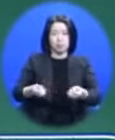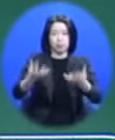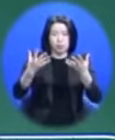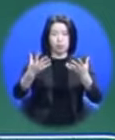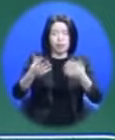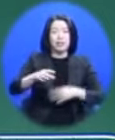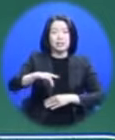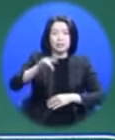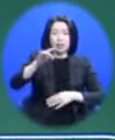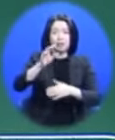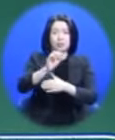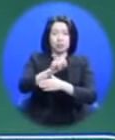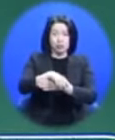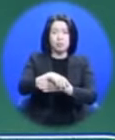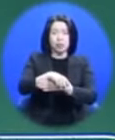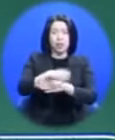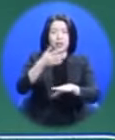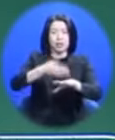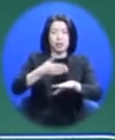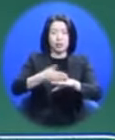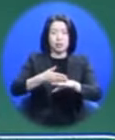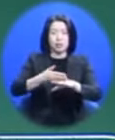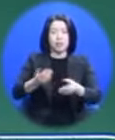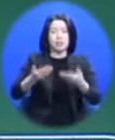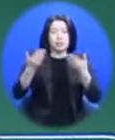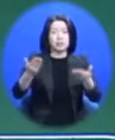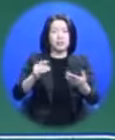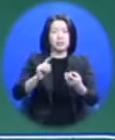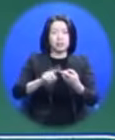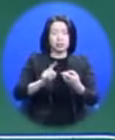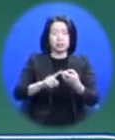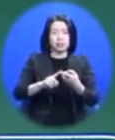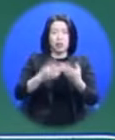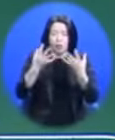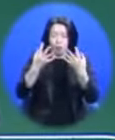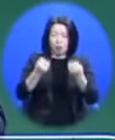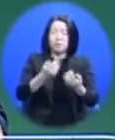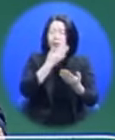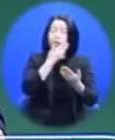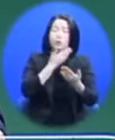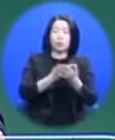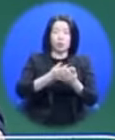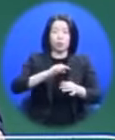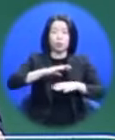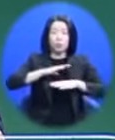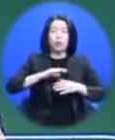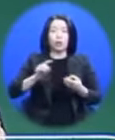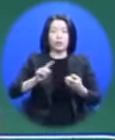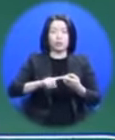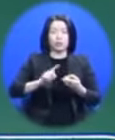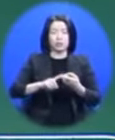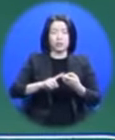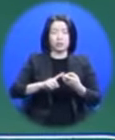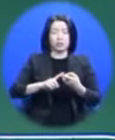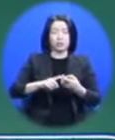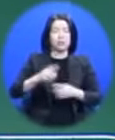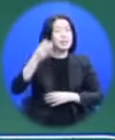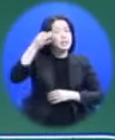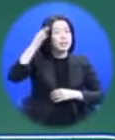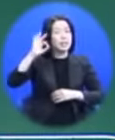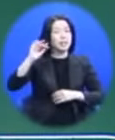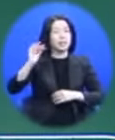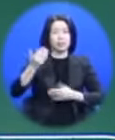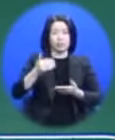첫 열매에 감사하는 것이 얼마나 귀하고 놀라운 것인가 그것을 깨닫게